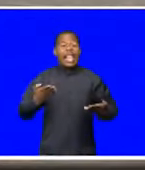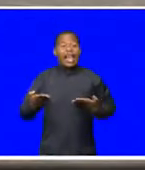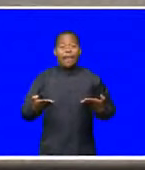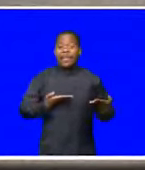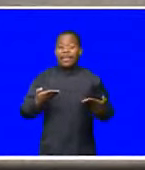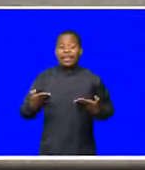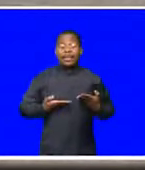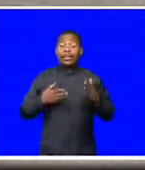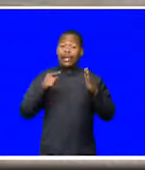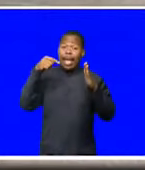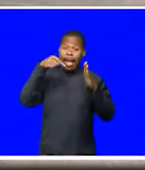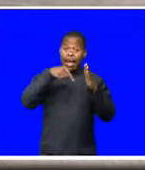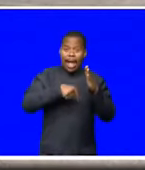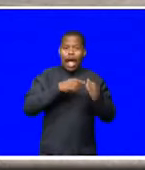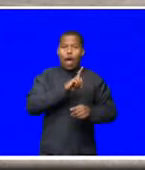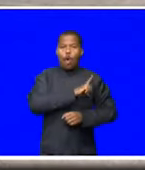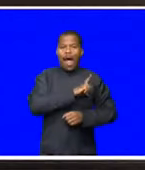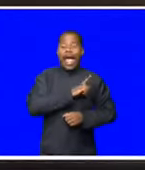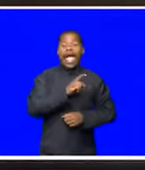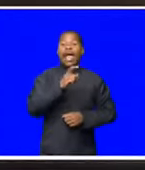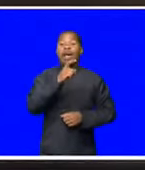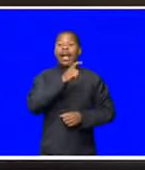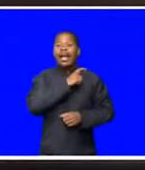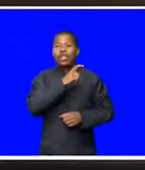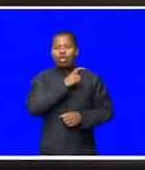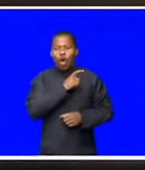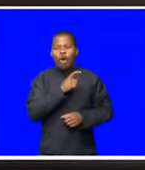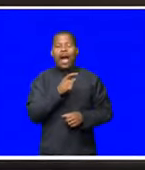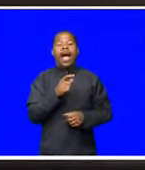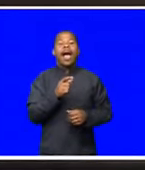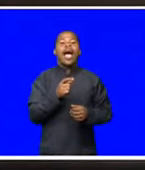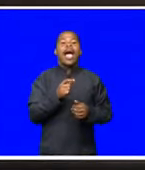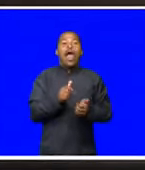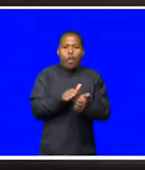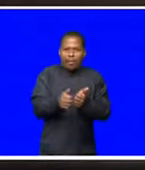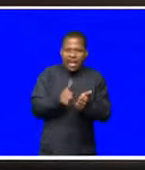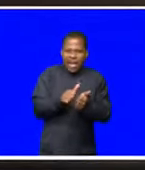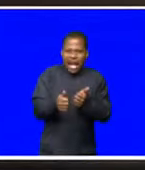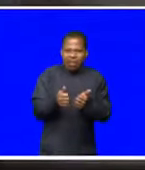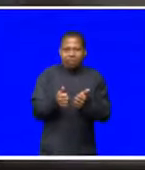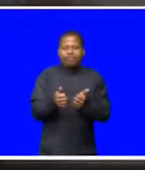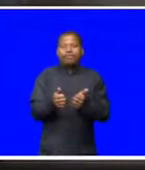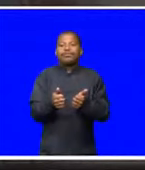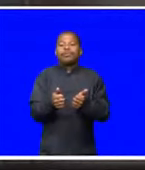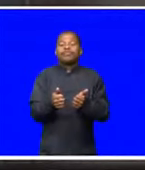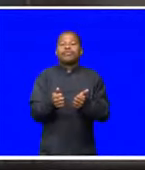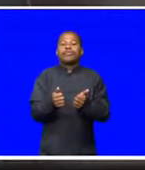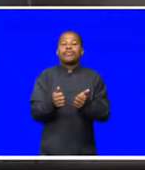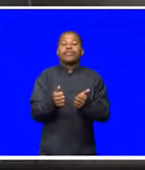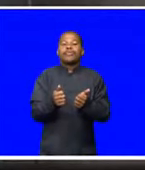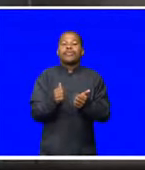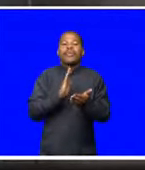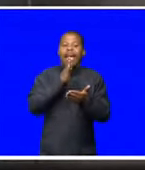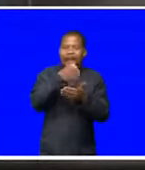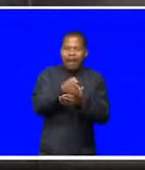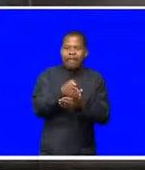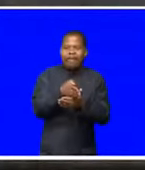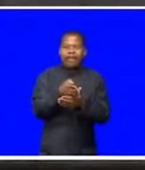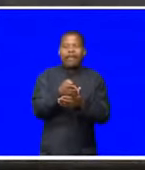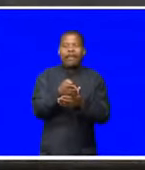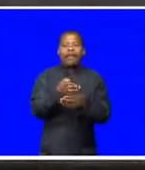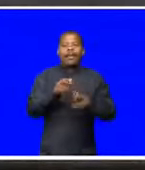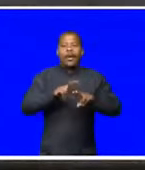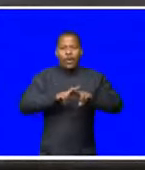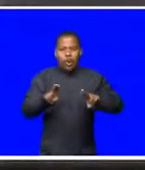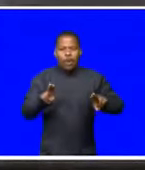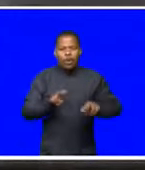ngoba la makhasimende lekaletha lombila la ayakhenya beteka nawo futhi loba akade konje umuntu ukuthi kufune umphuphu yakhe